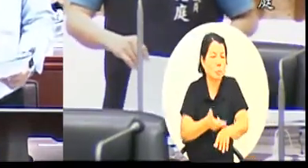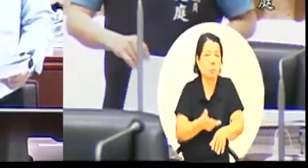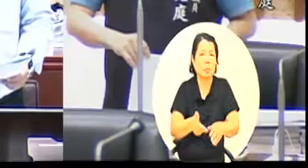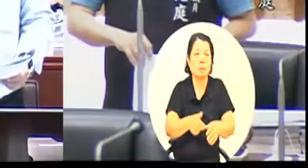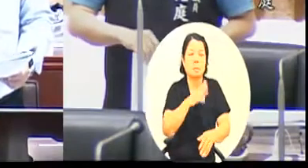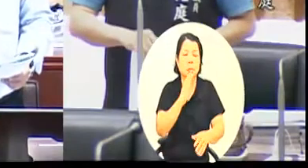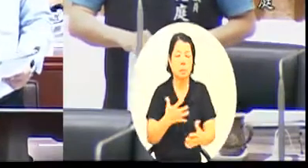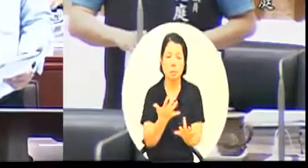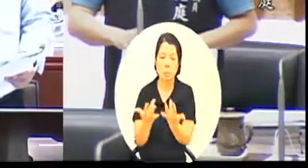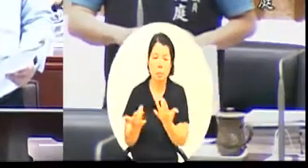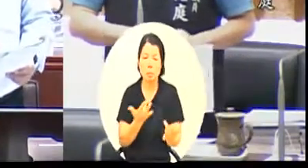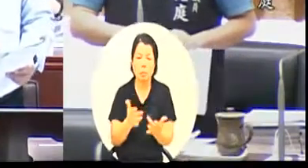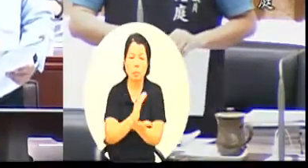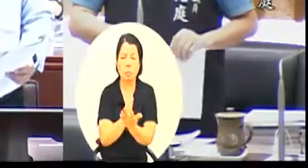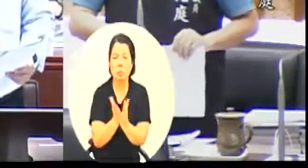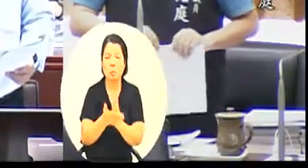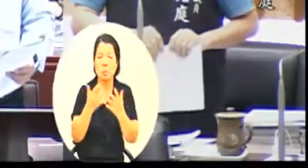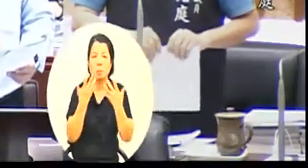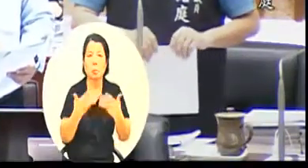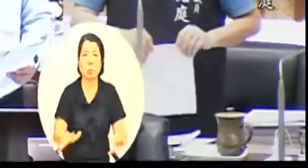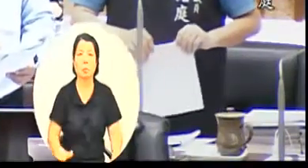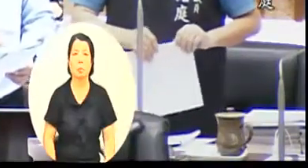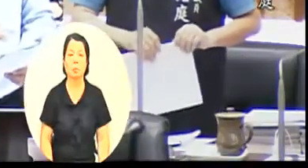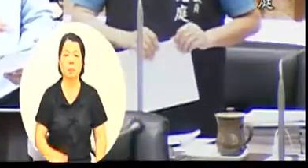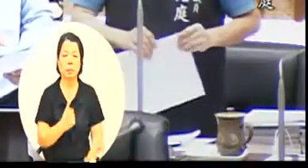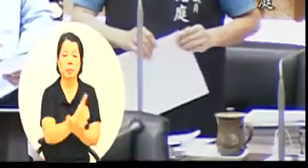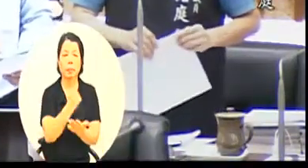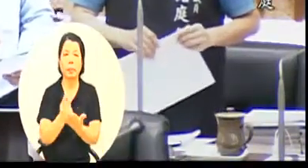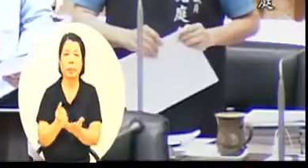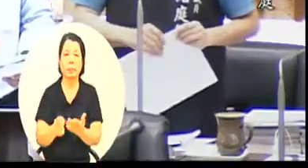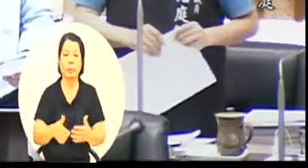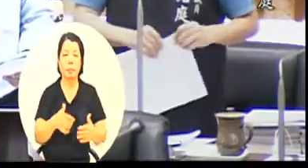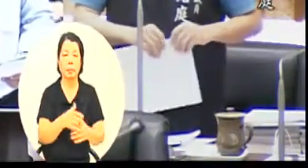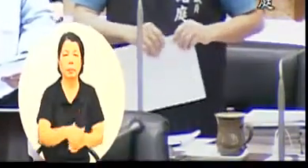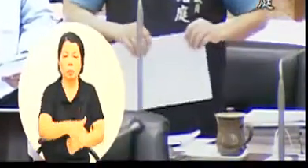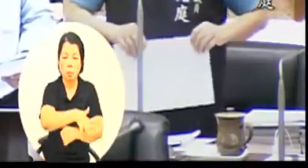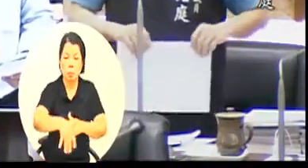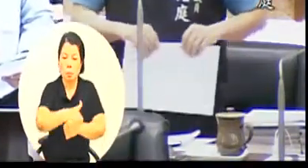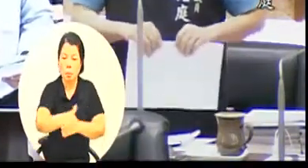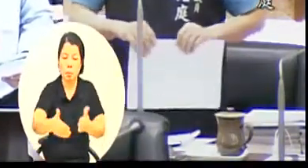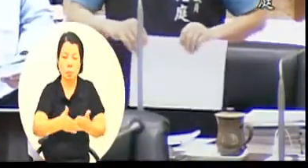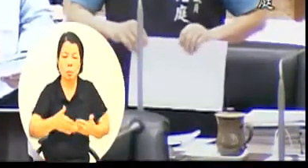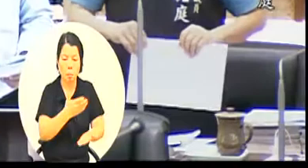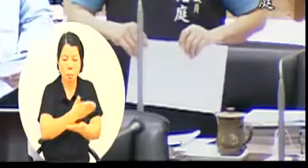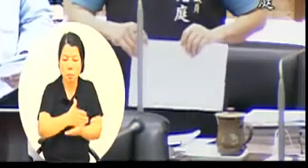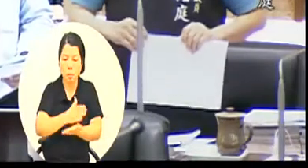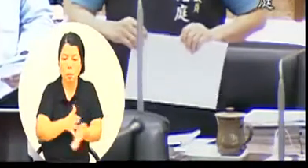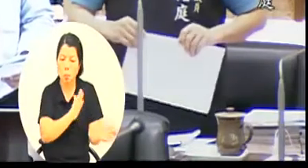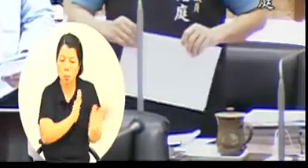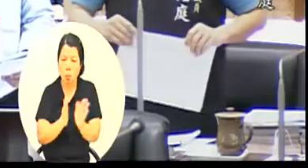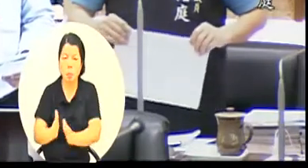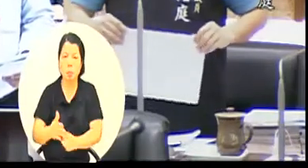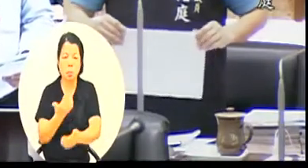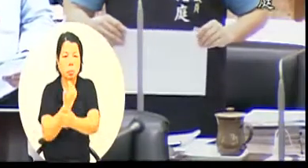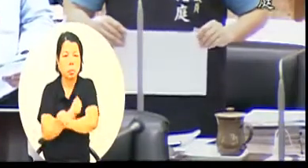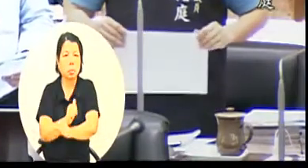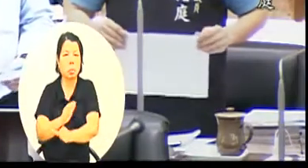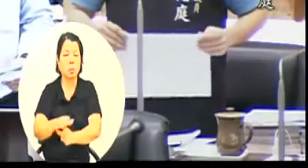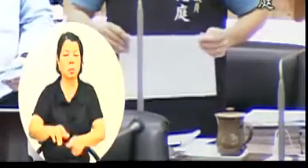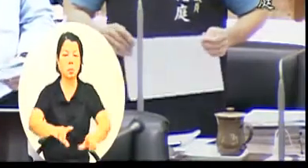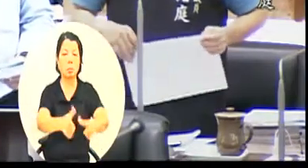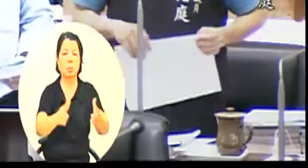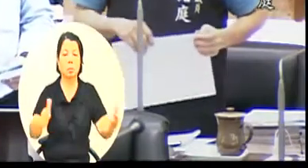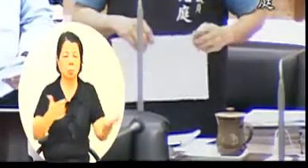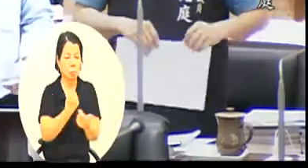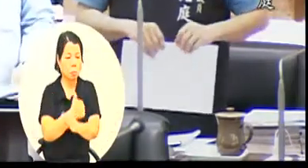因为产业的类型也很多。不过应该各委员都有相关处理的经验跟综合的这个经